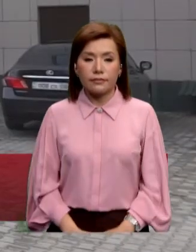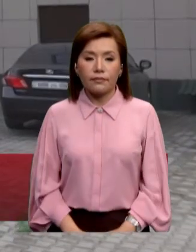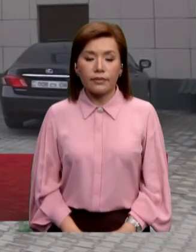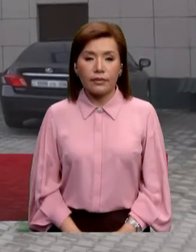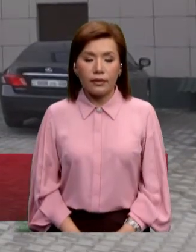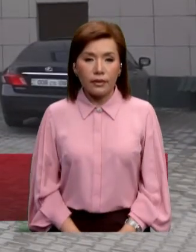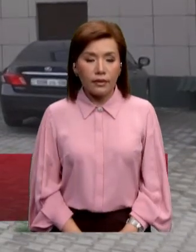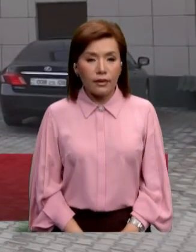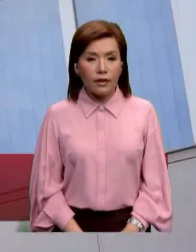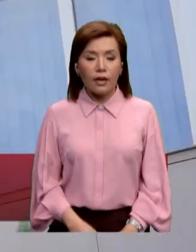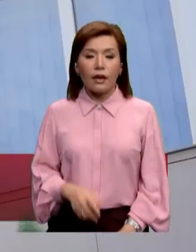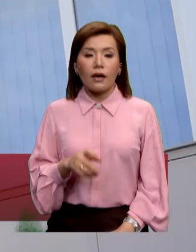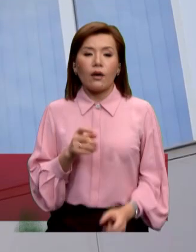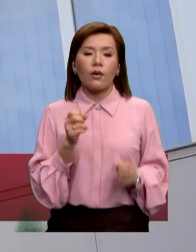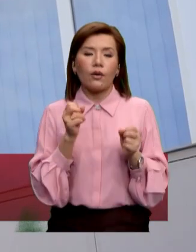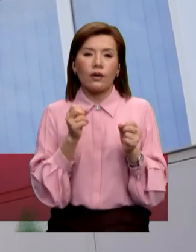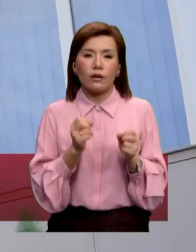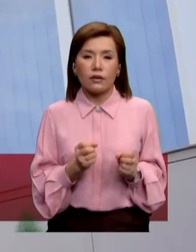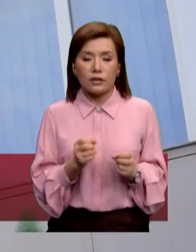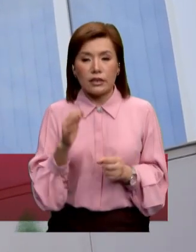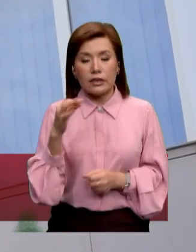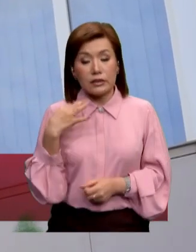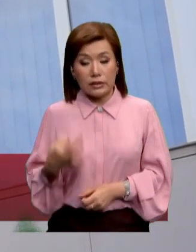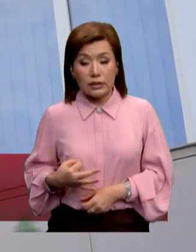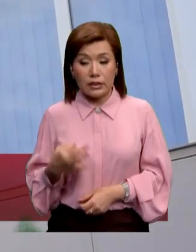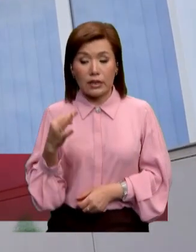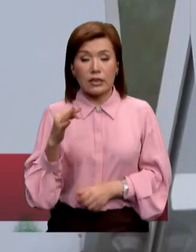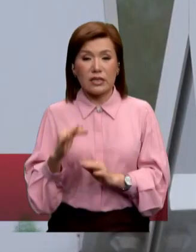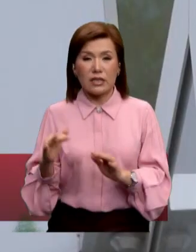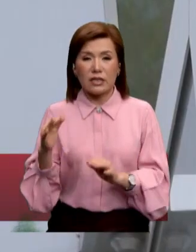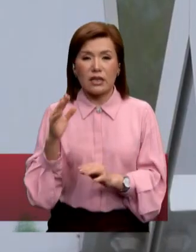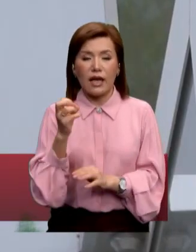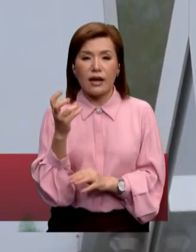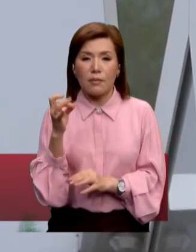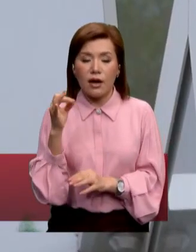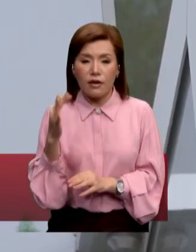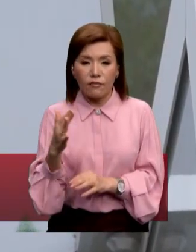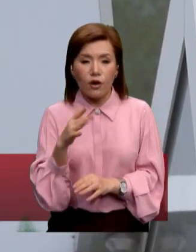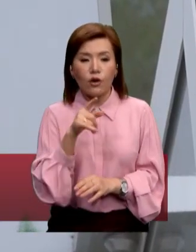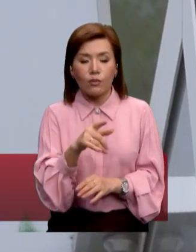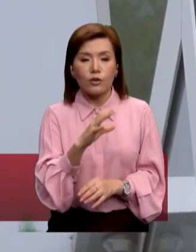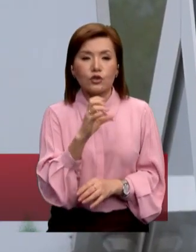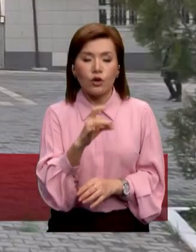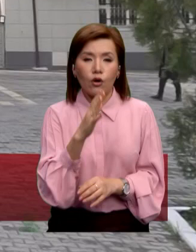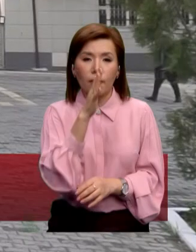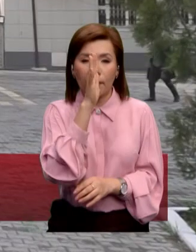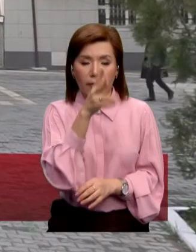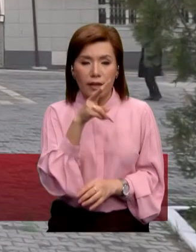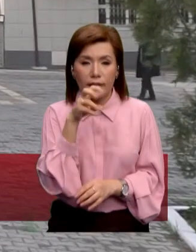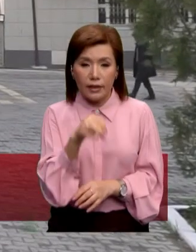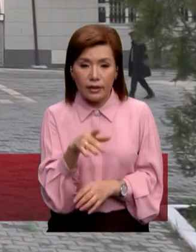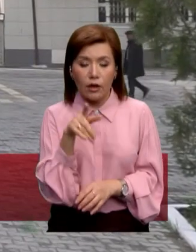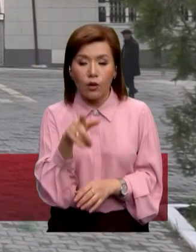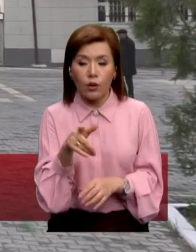несмотря на уголовную составляющую сыновья дайрабаева остались на свободе судья определила ему условный срок в пять лет Они обязаны